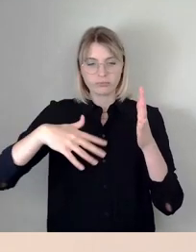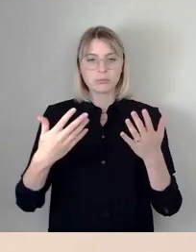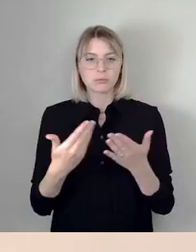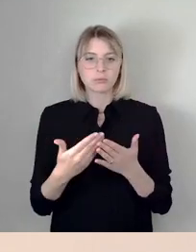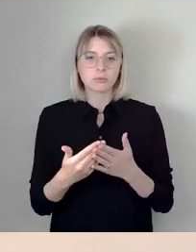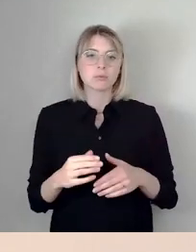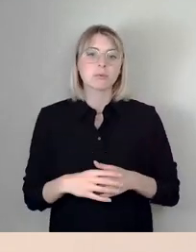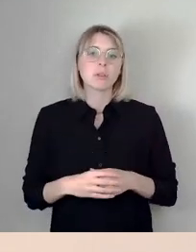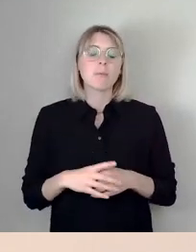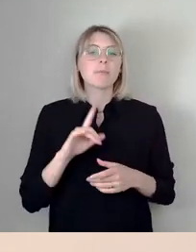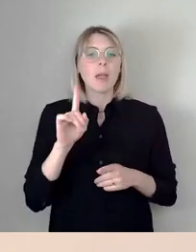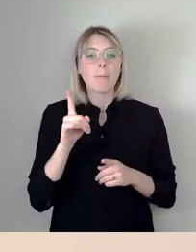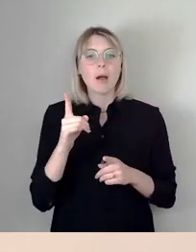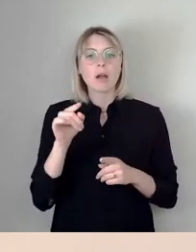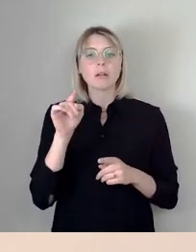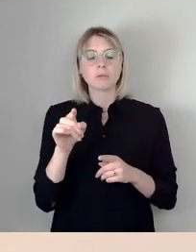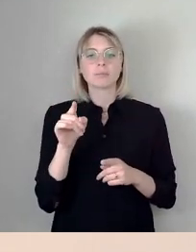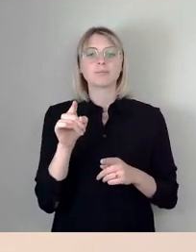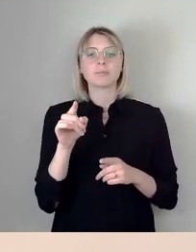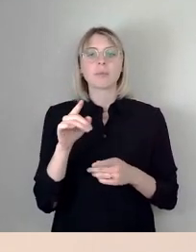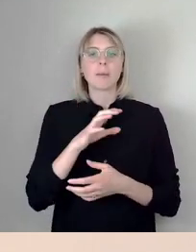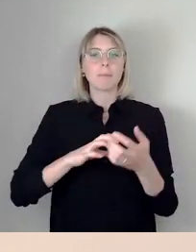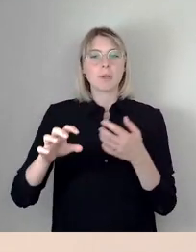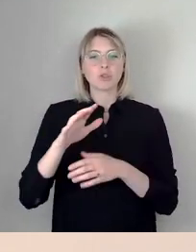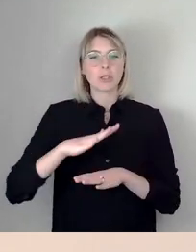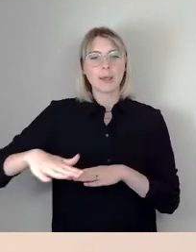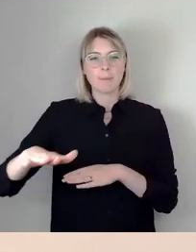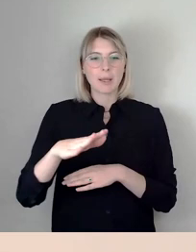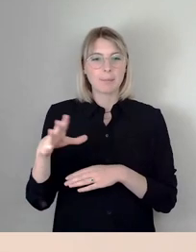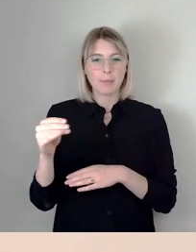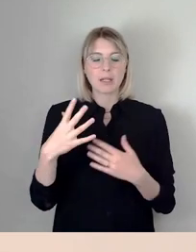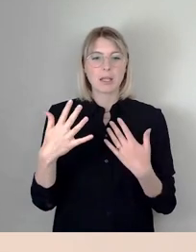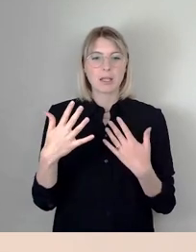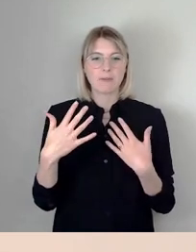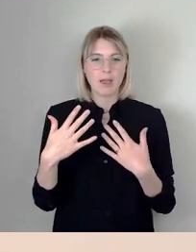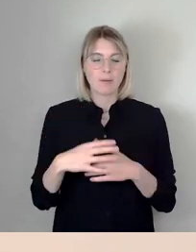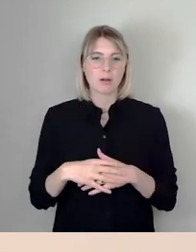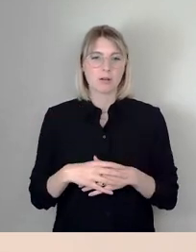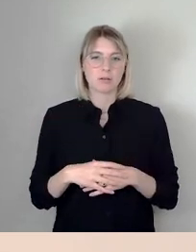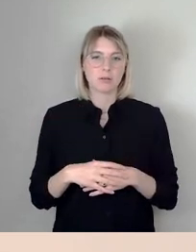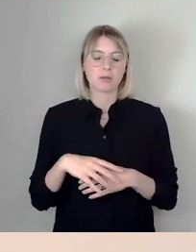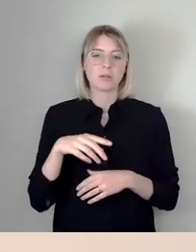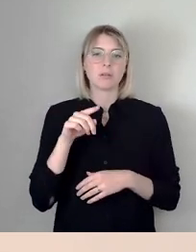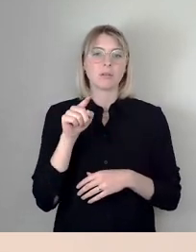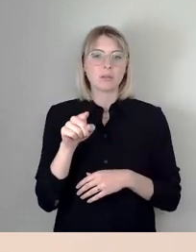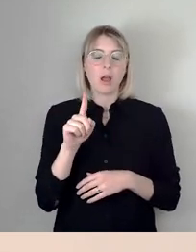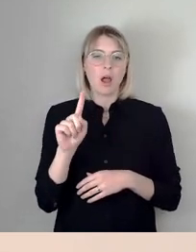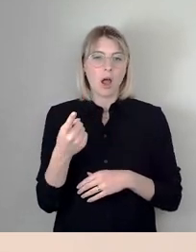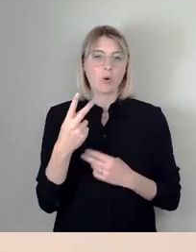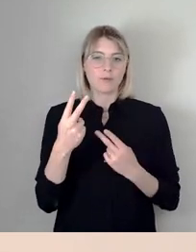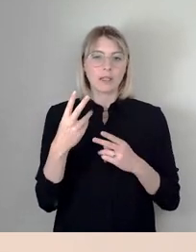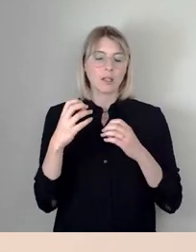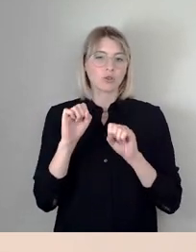Sieht aber eben ein Mischgebiet vor mit Gewerbe. Und hier geht es natürlich um den Schutz auch des Wohnens.